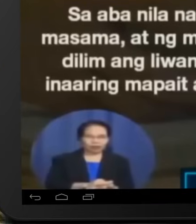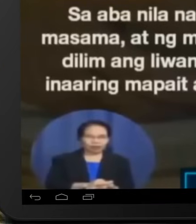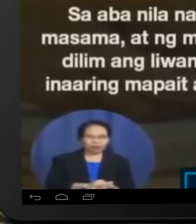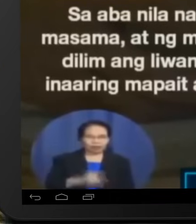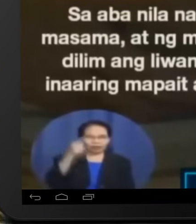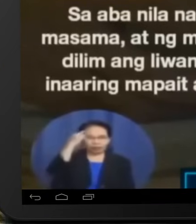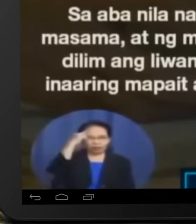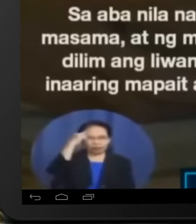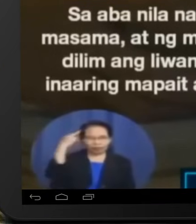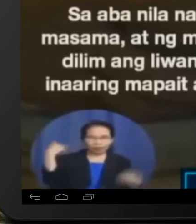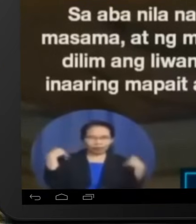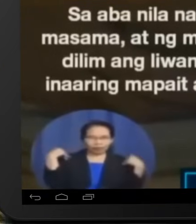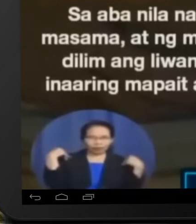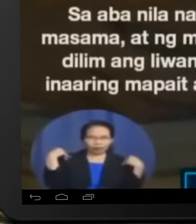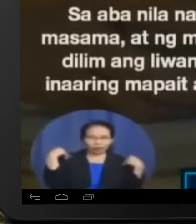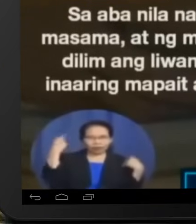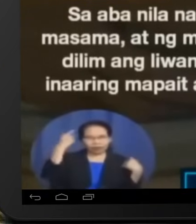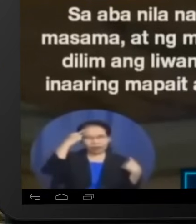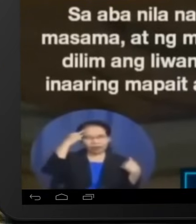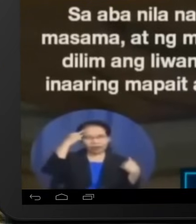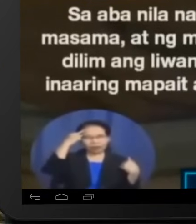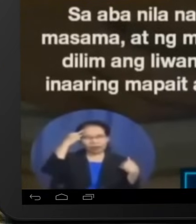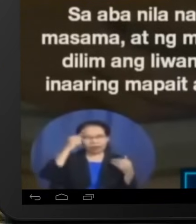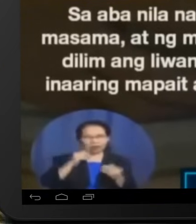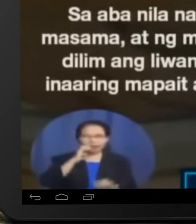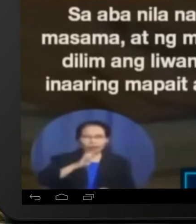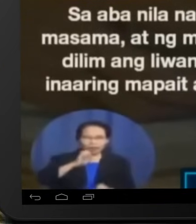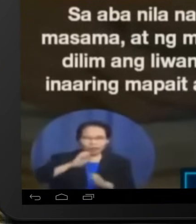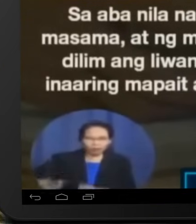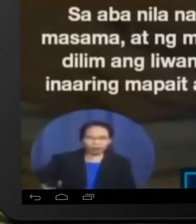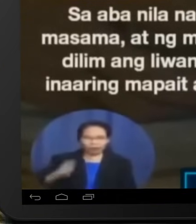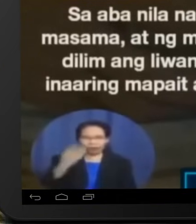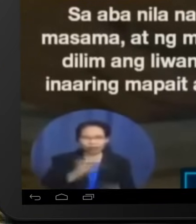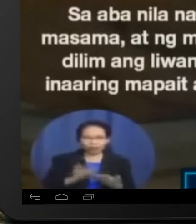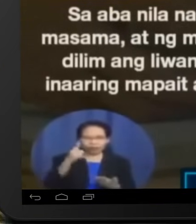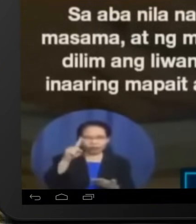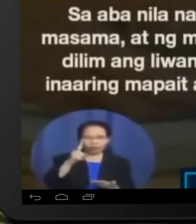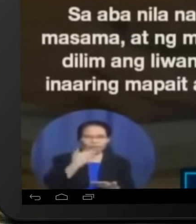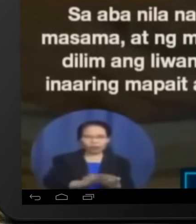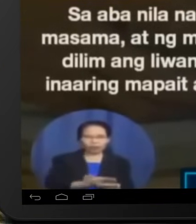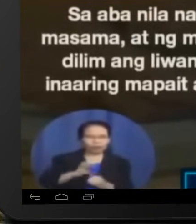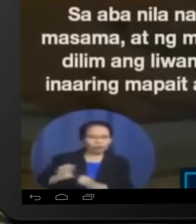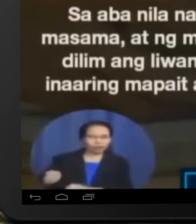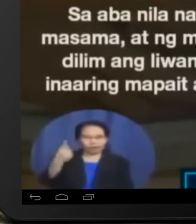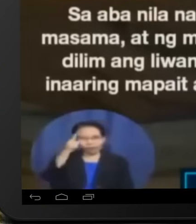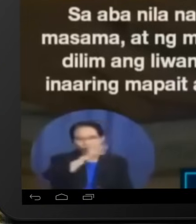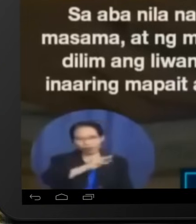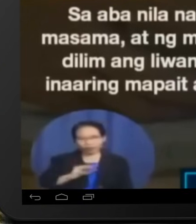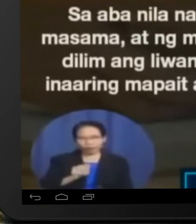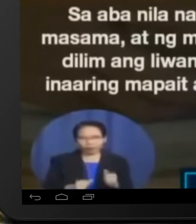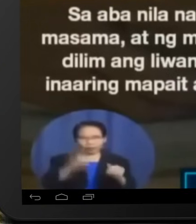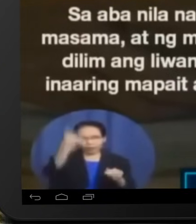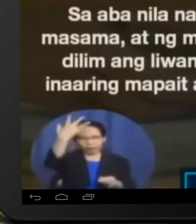thinking. Yung masama, yun ang mabuti sa kanila. Yun namang mabuti, yun ang masama sa kanila. Kung alin